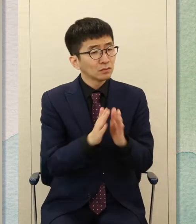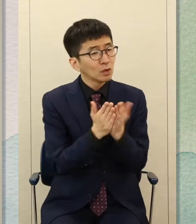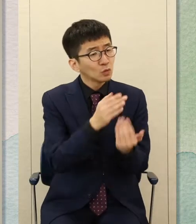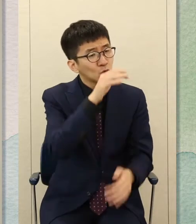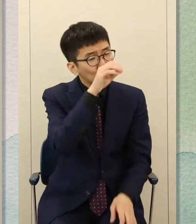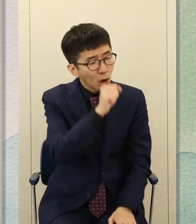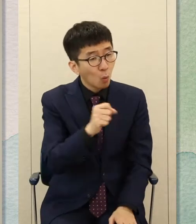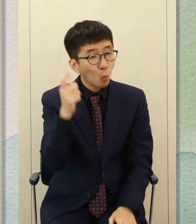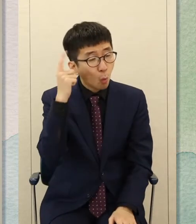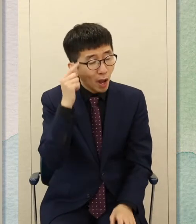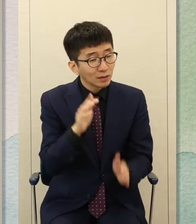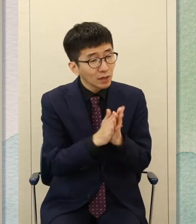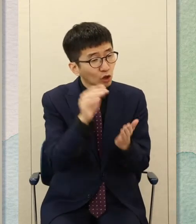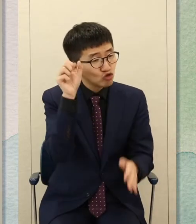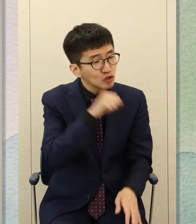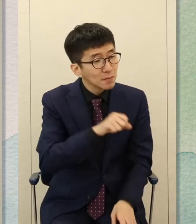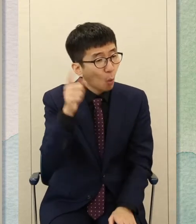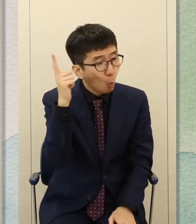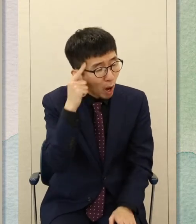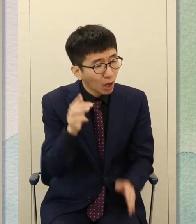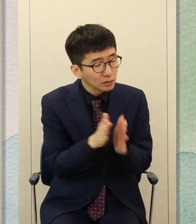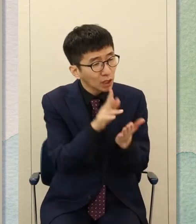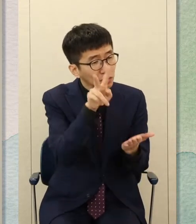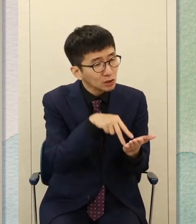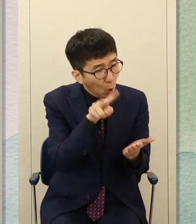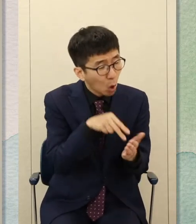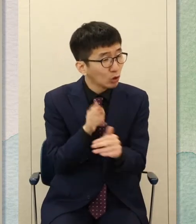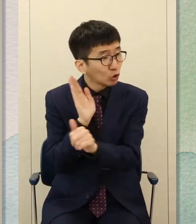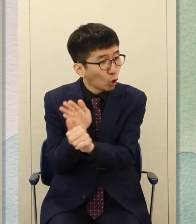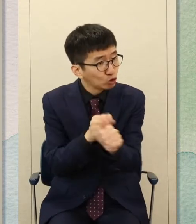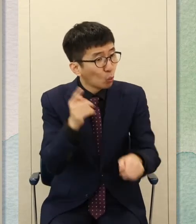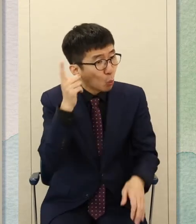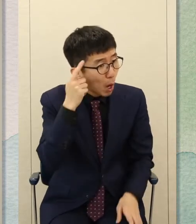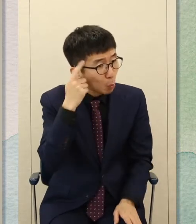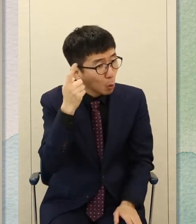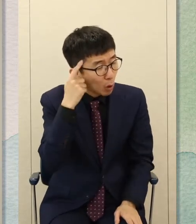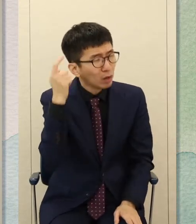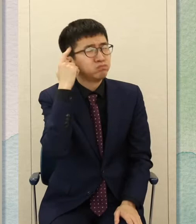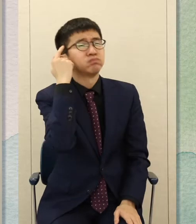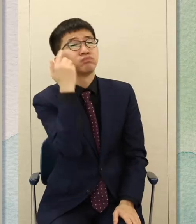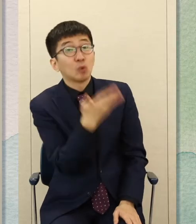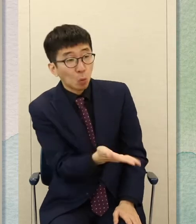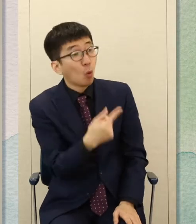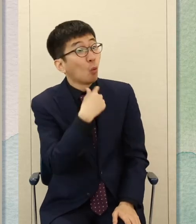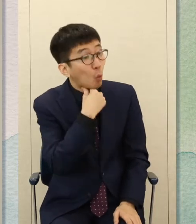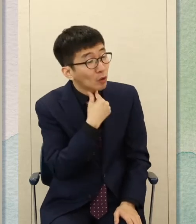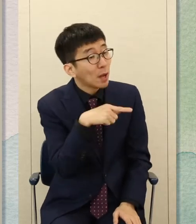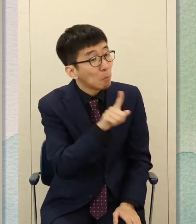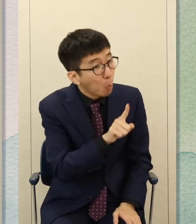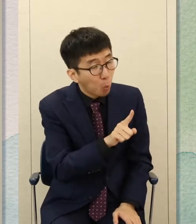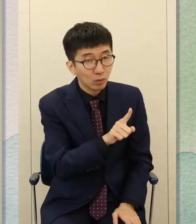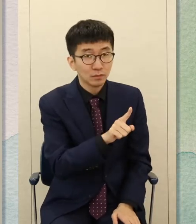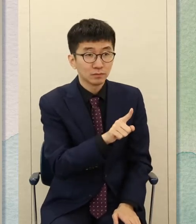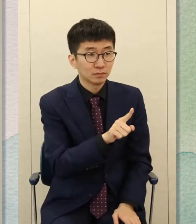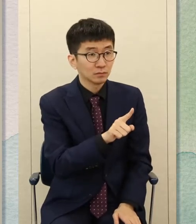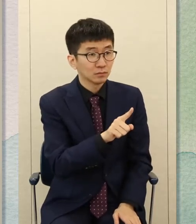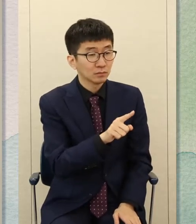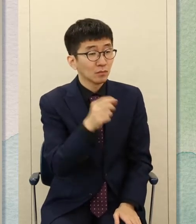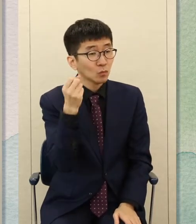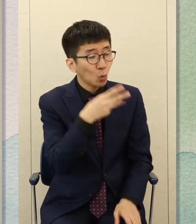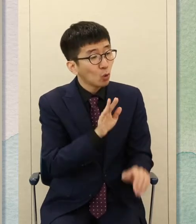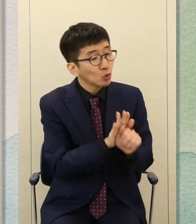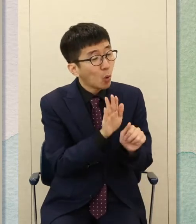읽고 있고, 왜 주변에 그렇게 책 읽기를 열심히 권하고 살고, 예, 그런 사람들이 꿈꾸는 세계는 뭐고 또